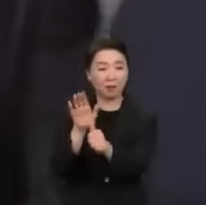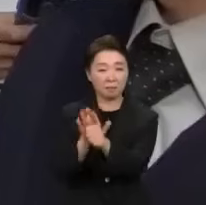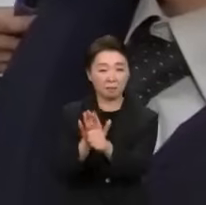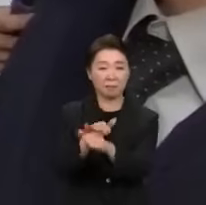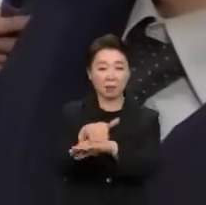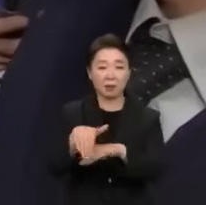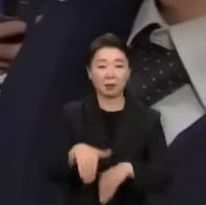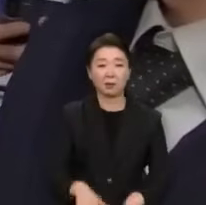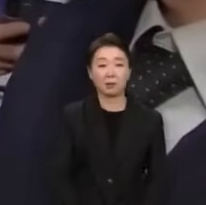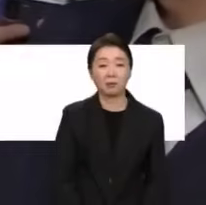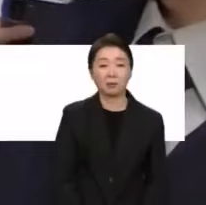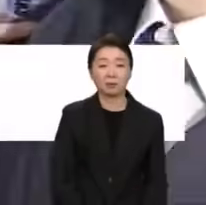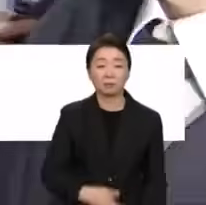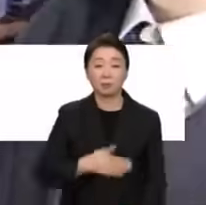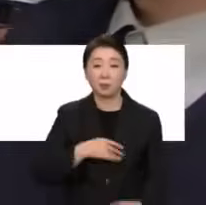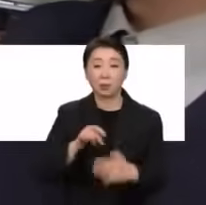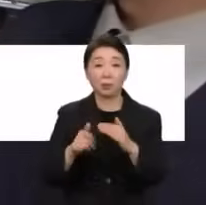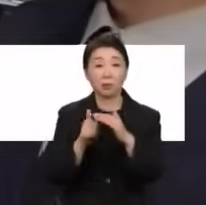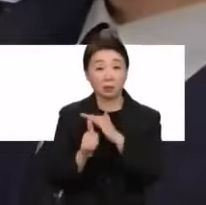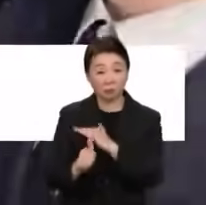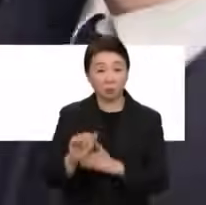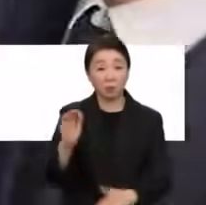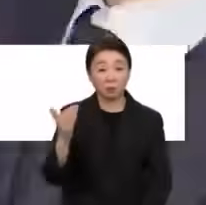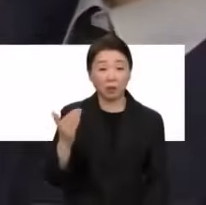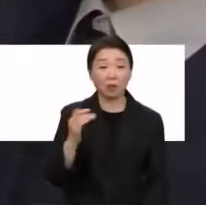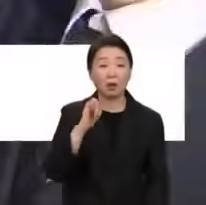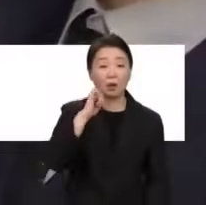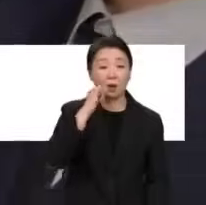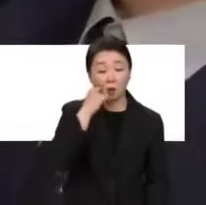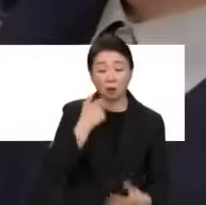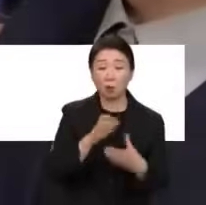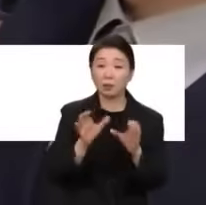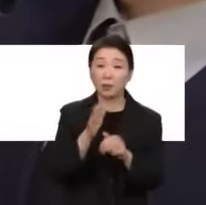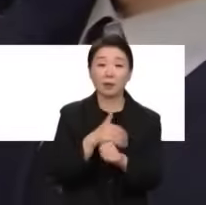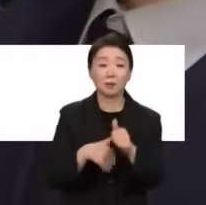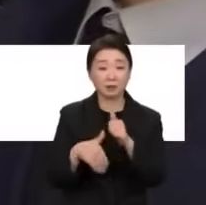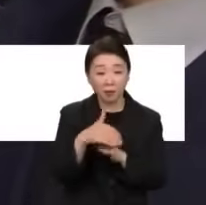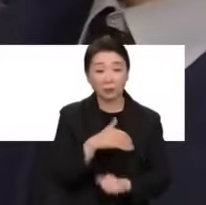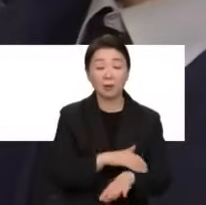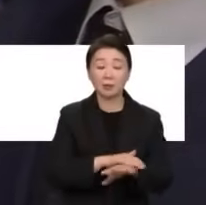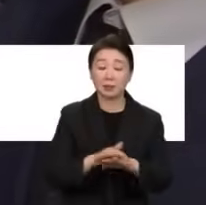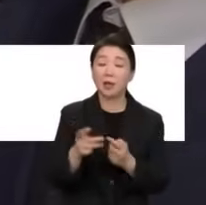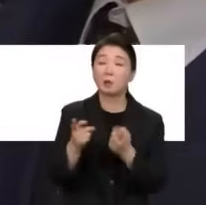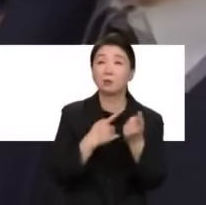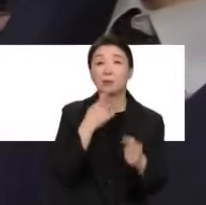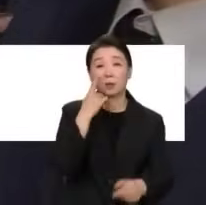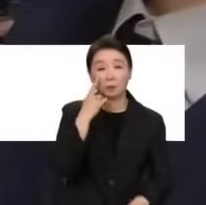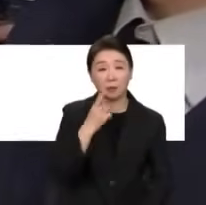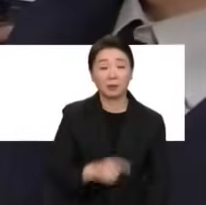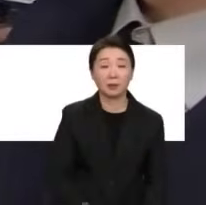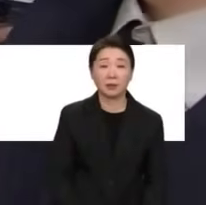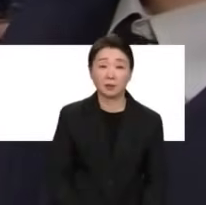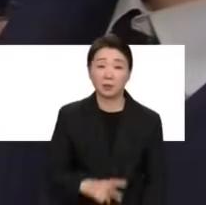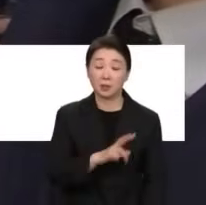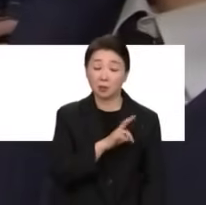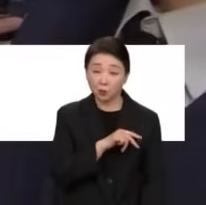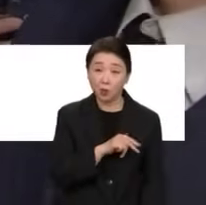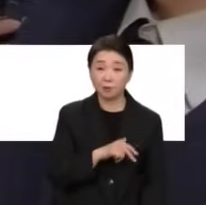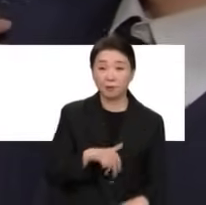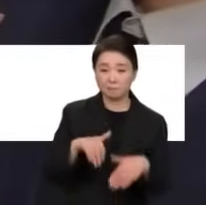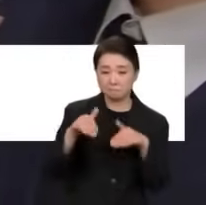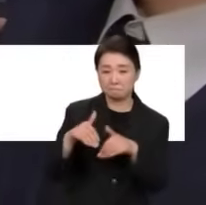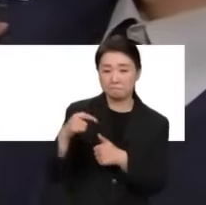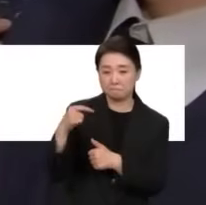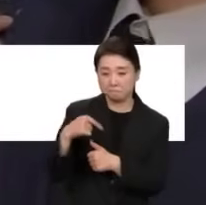모았습니다. 제가 원내대표가 돼서 어려운 당 상황을 잘 조정하고 의원들의 신부름꾼이 되라는